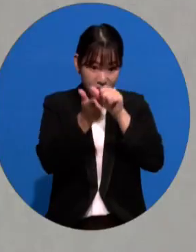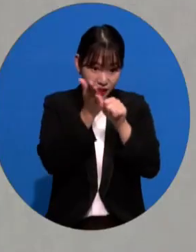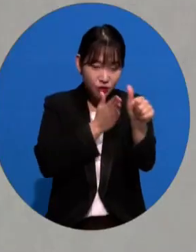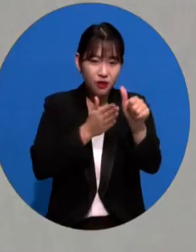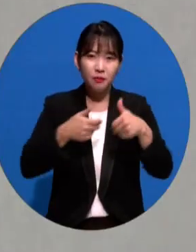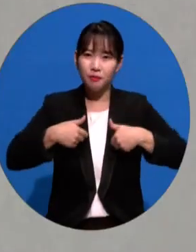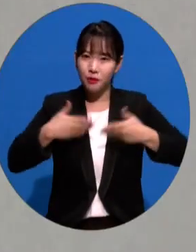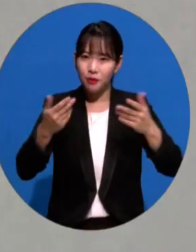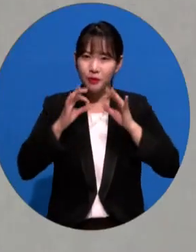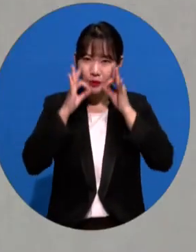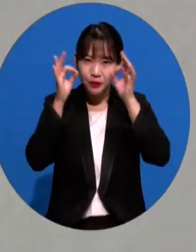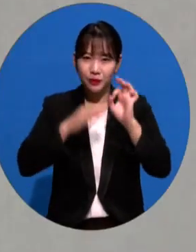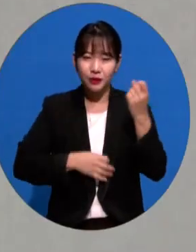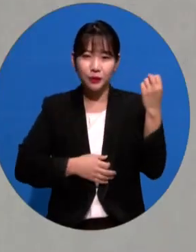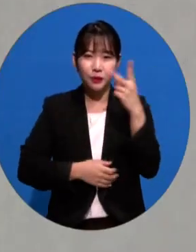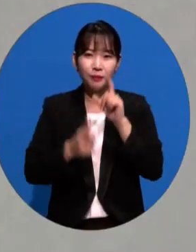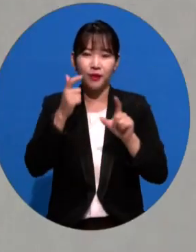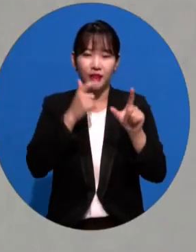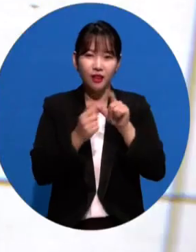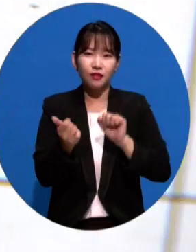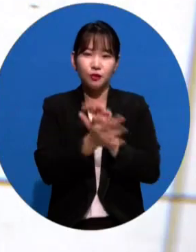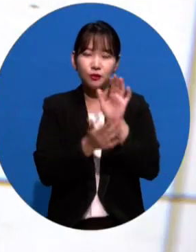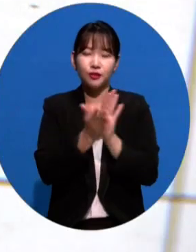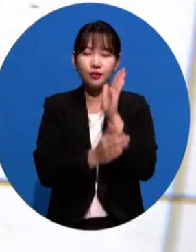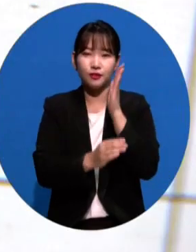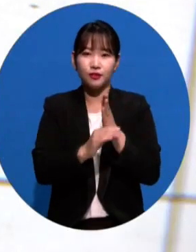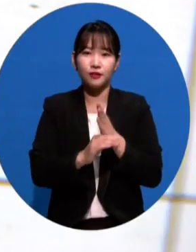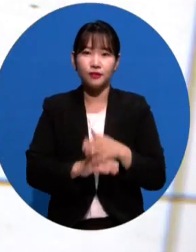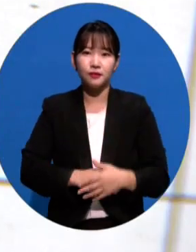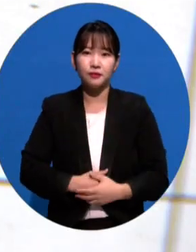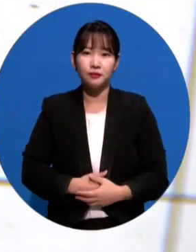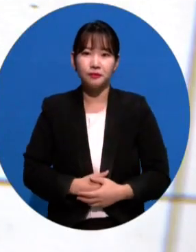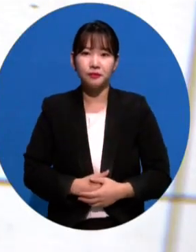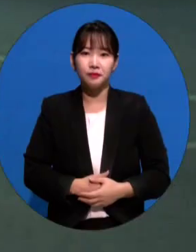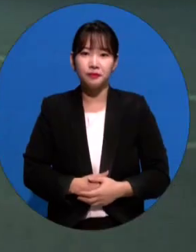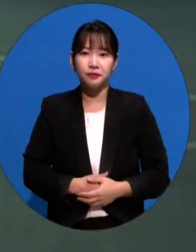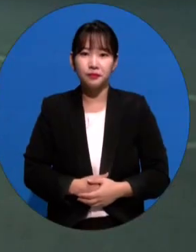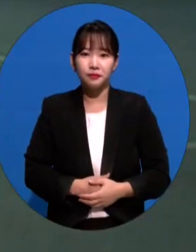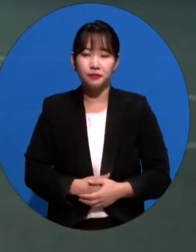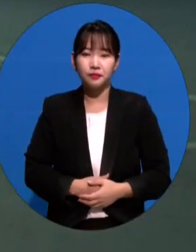노력으로 또다시 구설에 오르고 있습니다. MBC 뉴스 양현승입니다.